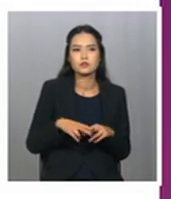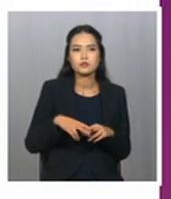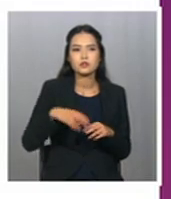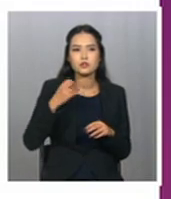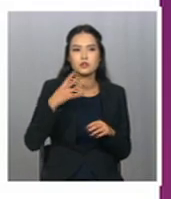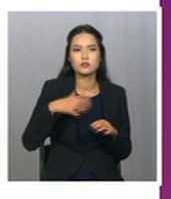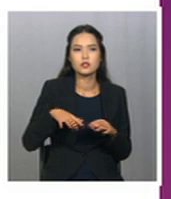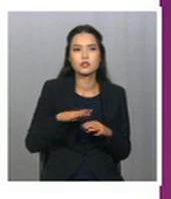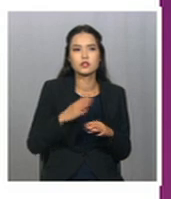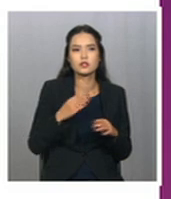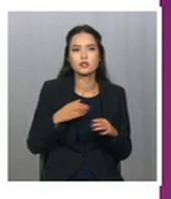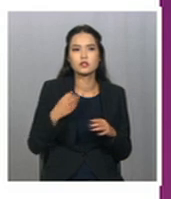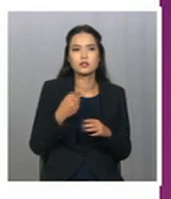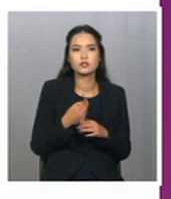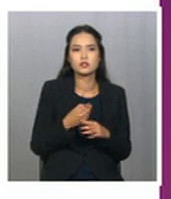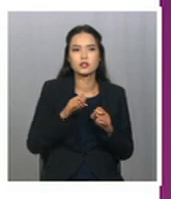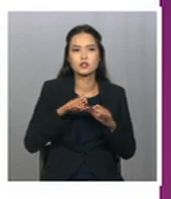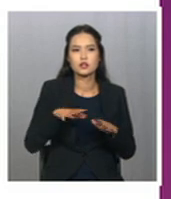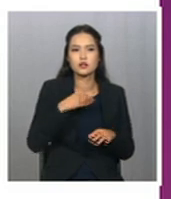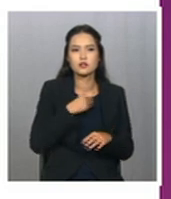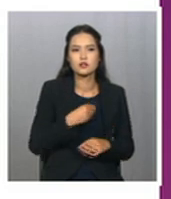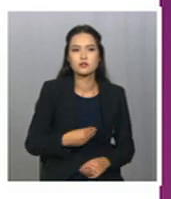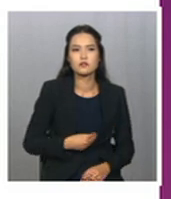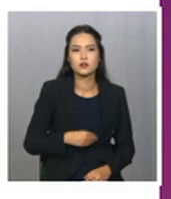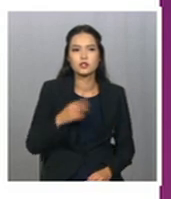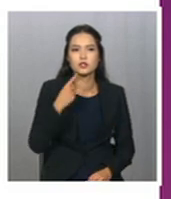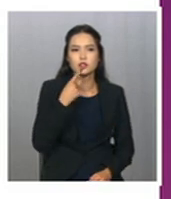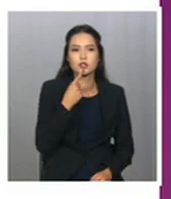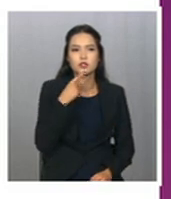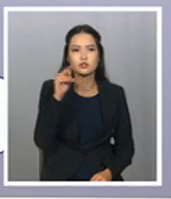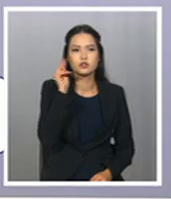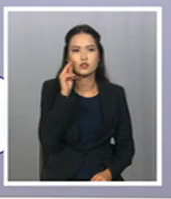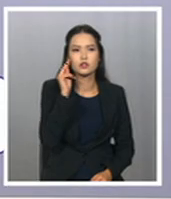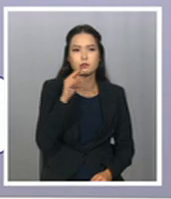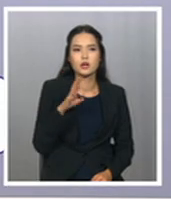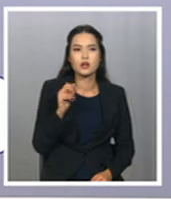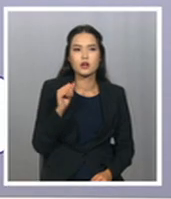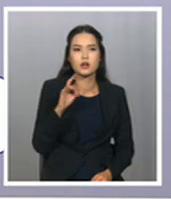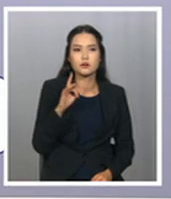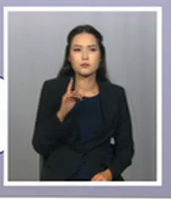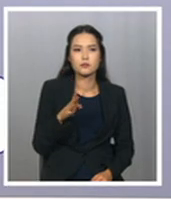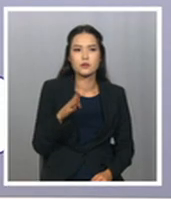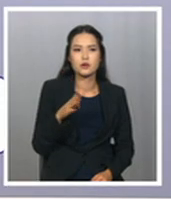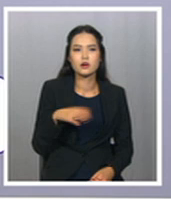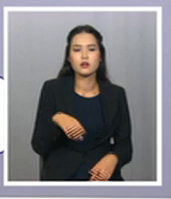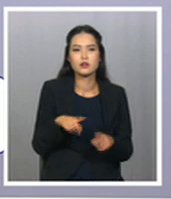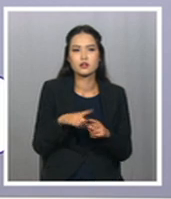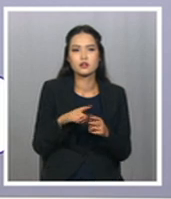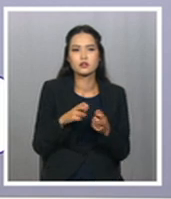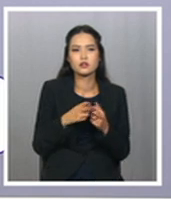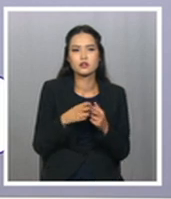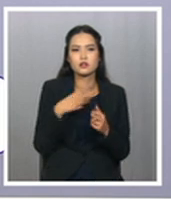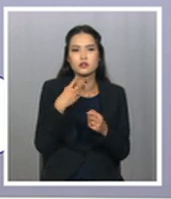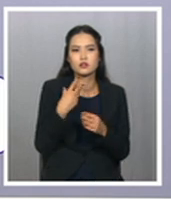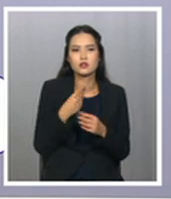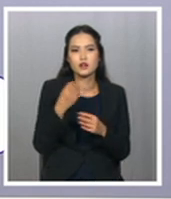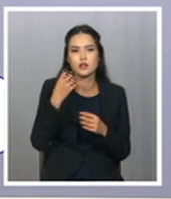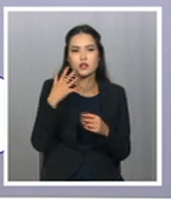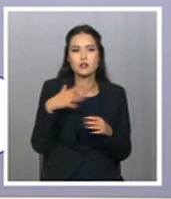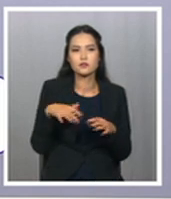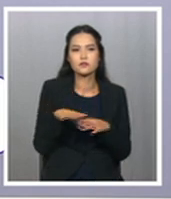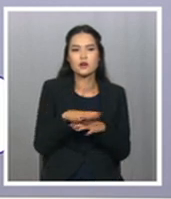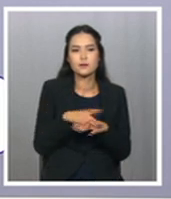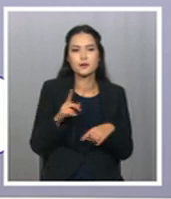Рузвельт Еуропада кеңінен тараған неміс және француз тілдерін үйренді. Осының нәтижесінде ол Еуропаның